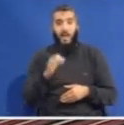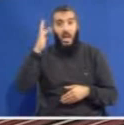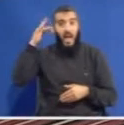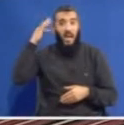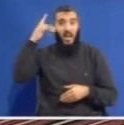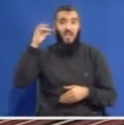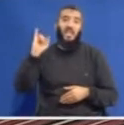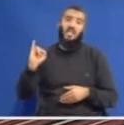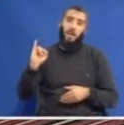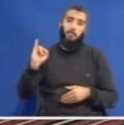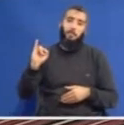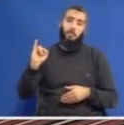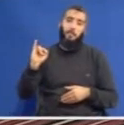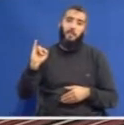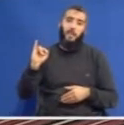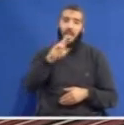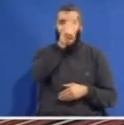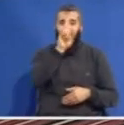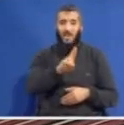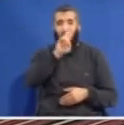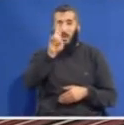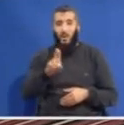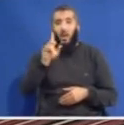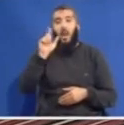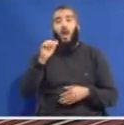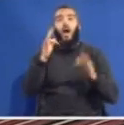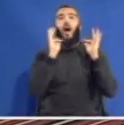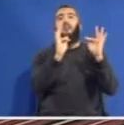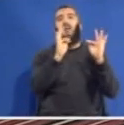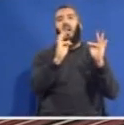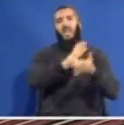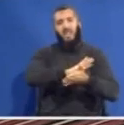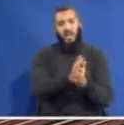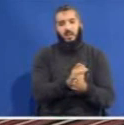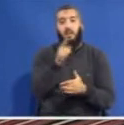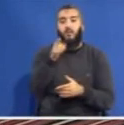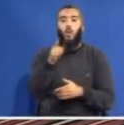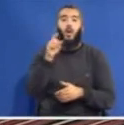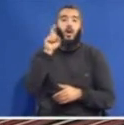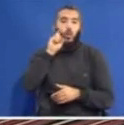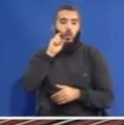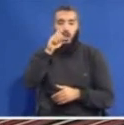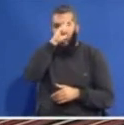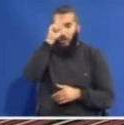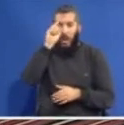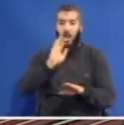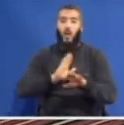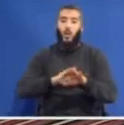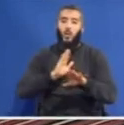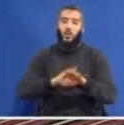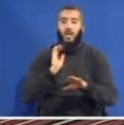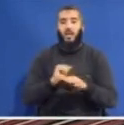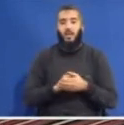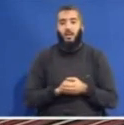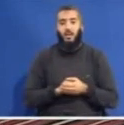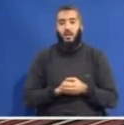الفقهيه والدينيه ولكن قضيتك فيها نوع من الظلم. راهو شيخنا يوجهك ان شاء الله ربي يوفقك لكل خير وان